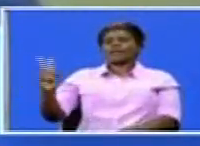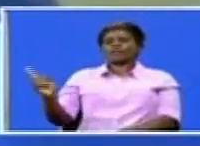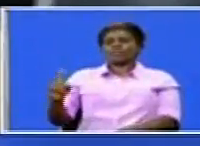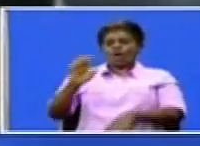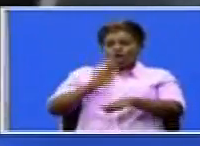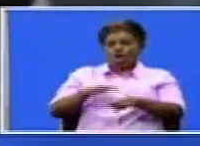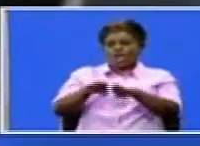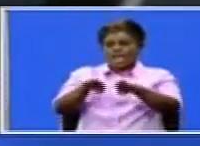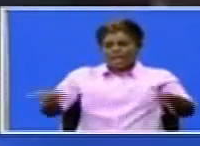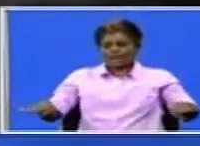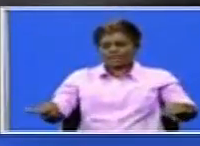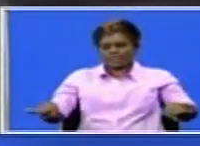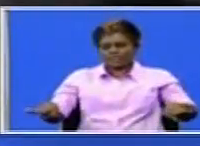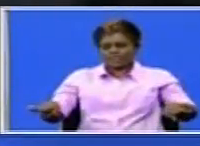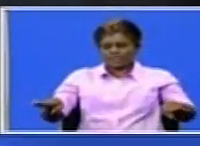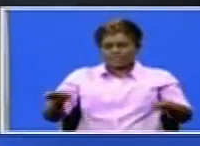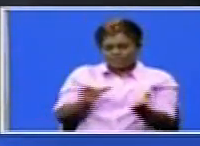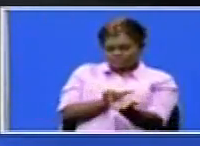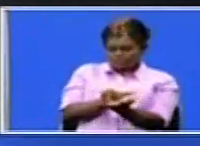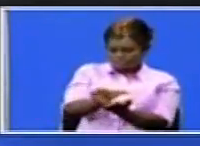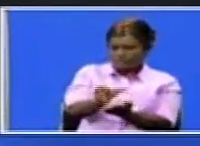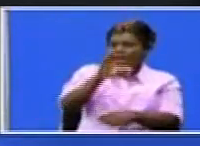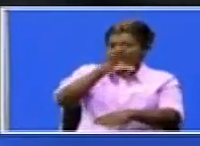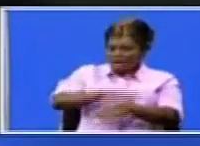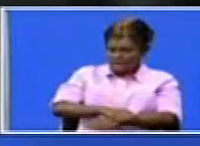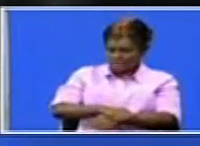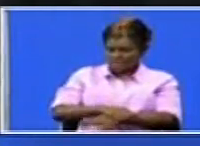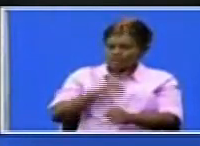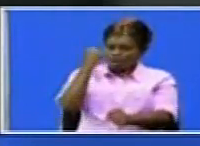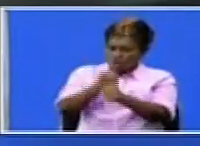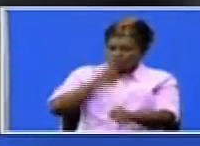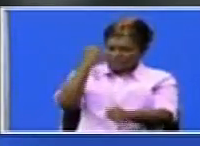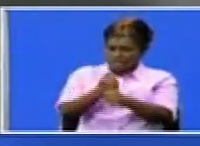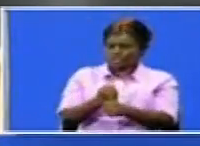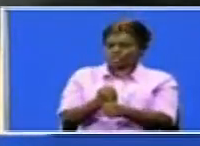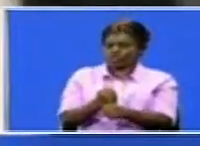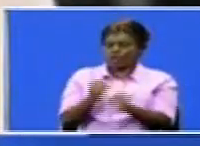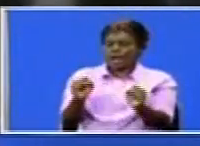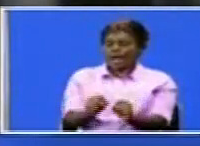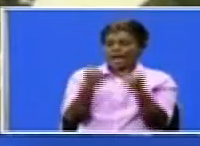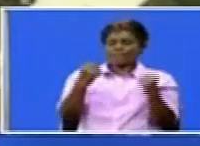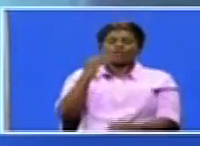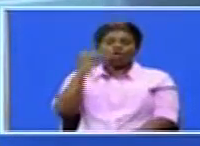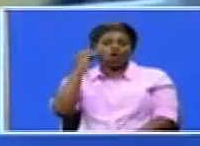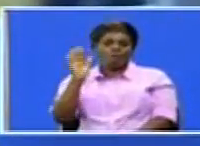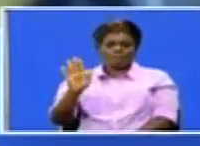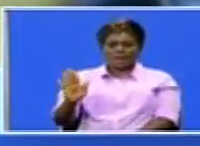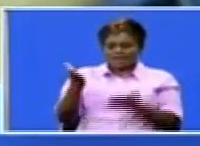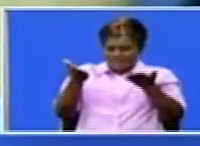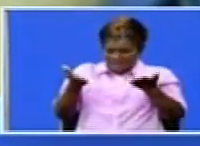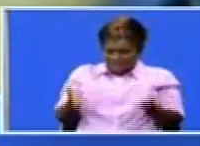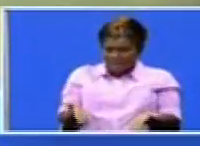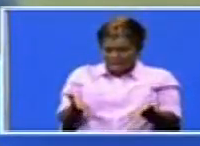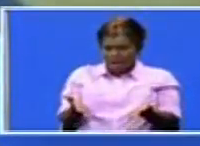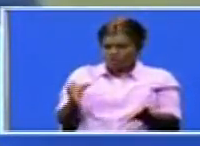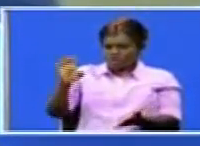la Oresho. Kibunda cha noti pia kilipatikana baada ya operesheni hiyo, ambayo iliwafikisha makachero hao nyumbani kwake. Kwa sasa